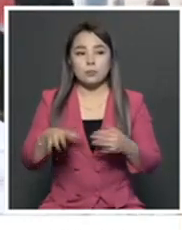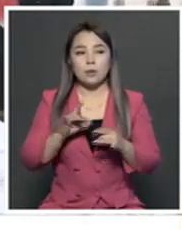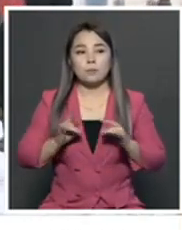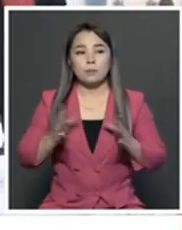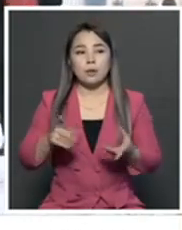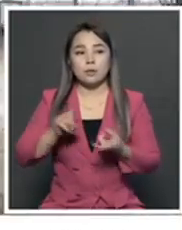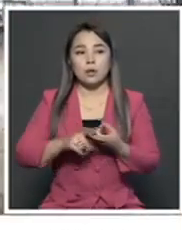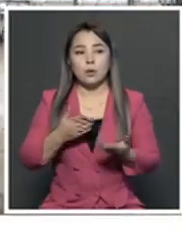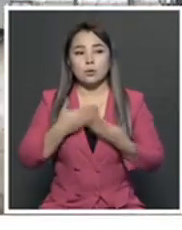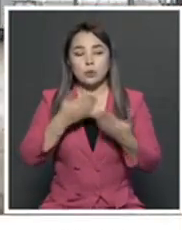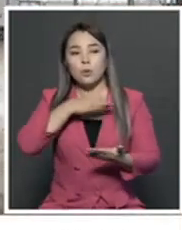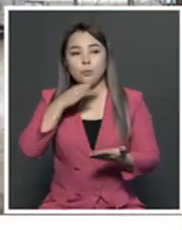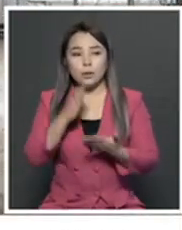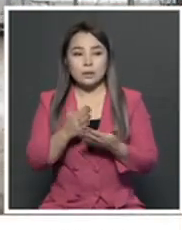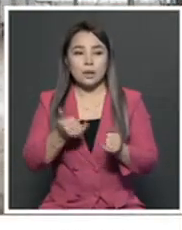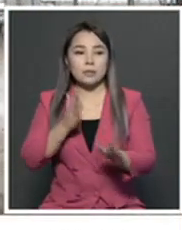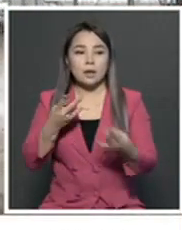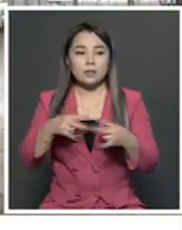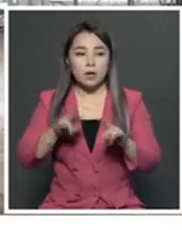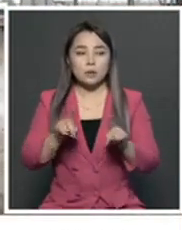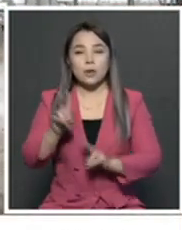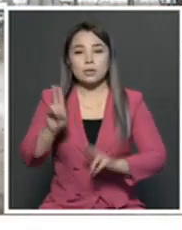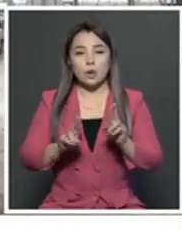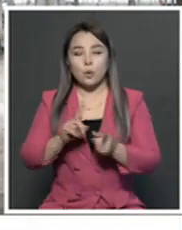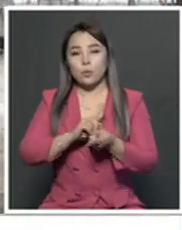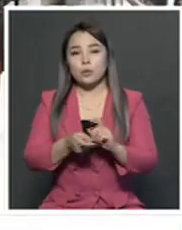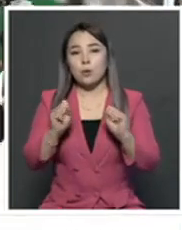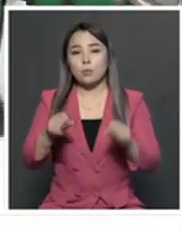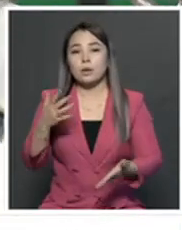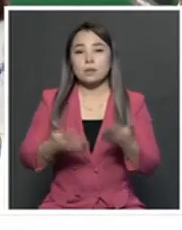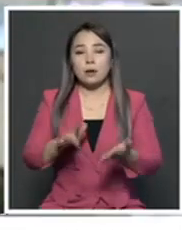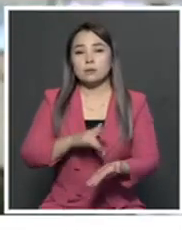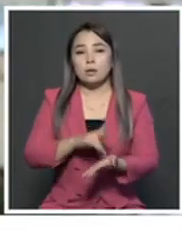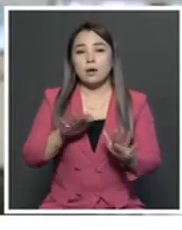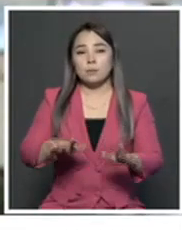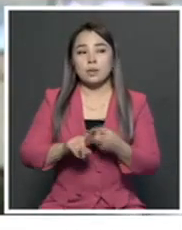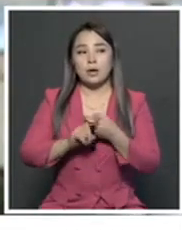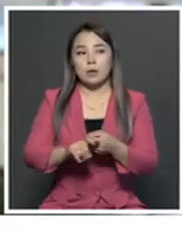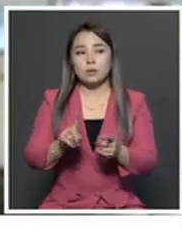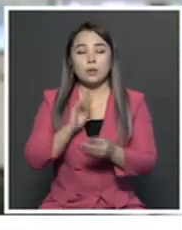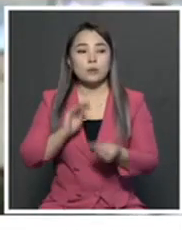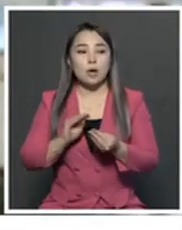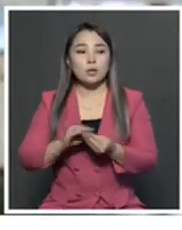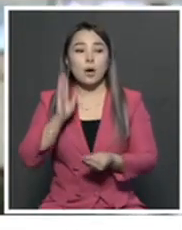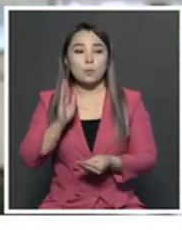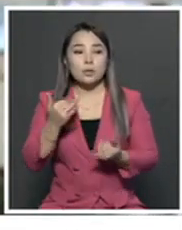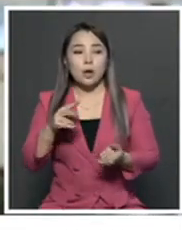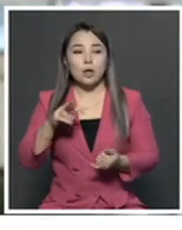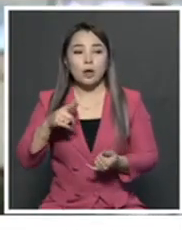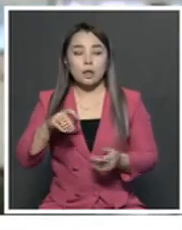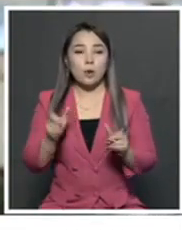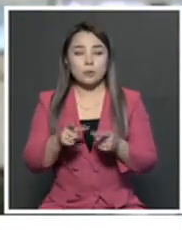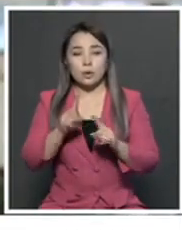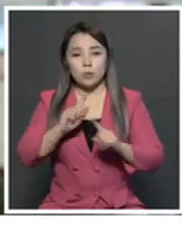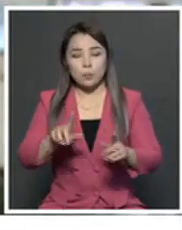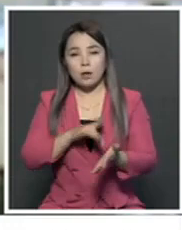қарсаңында сұраныс көп, кезек шоғырланбас үшін олардың режимі өзгереді. Егер шаһардағы эпидемиологиялық ахуал тұрақты болса, локдаун енгізілмейді,